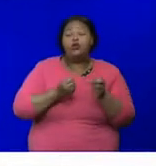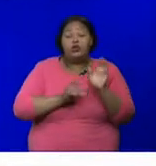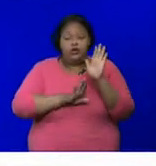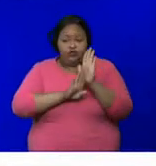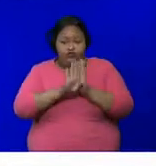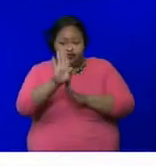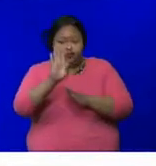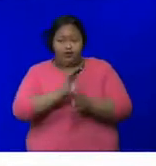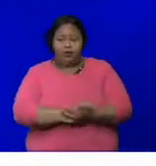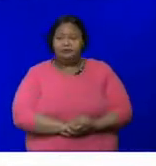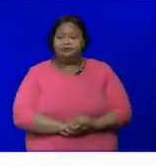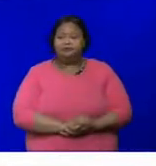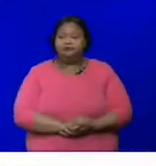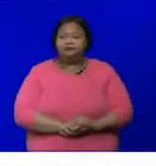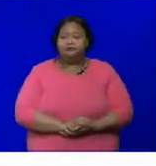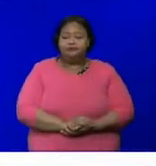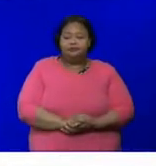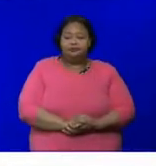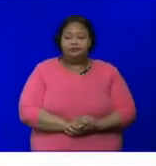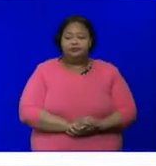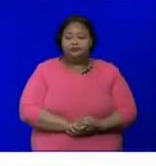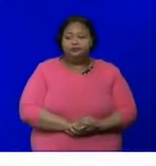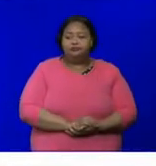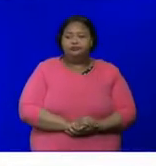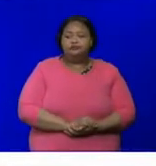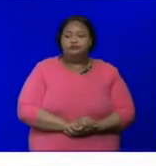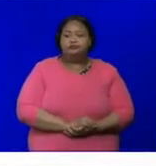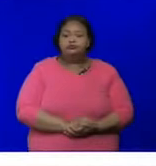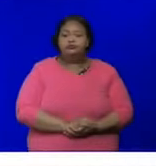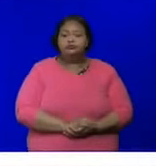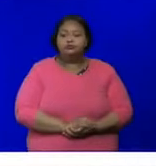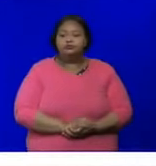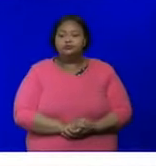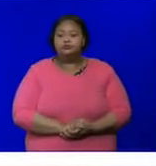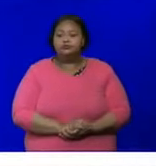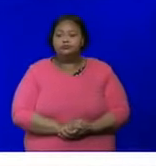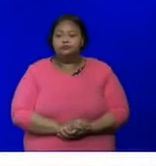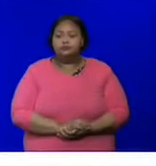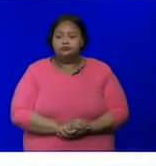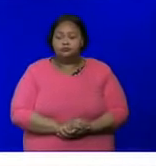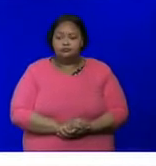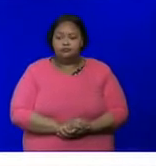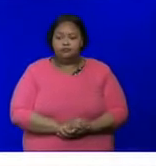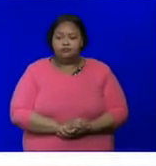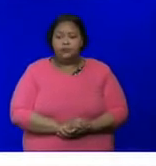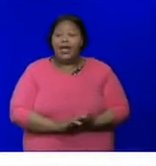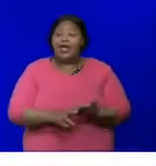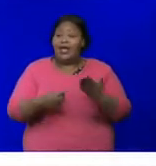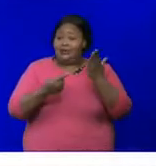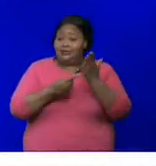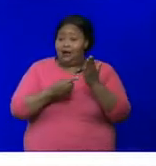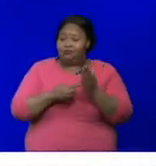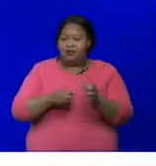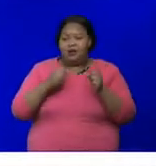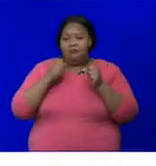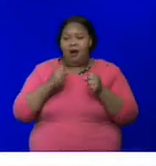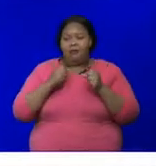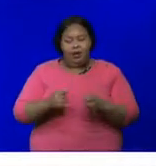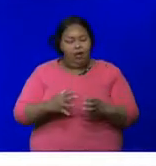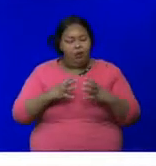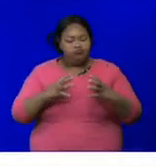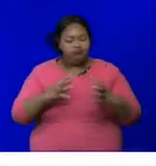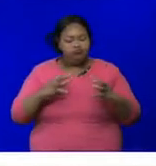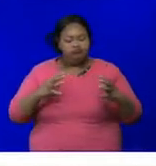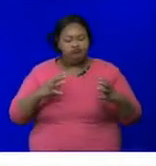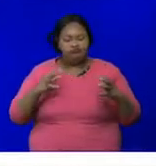is improved, we do. But actually, we want to follow the standard. We want to make sure we do.